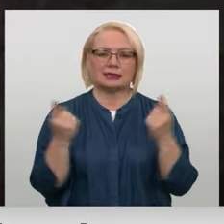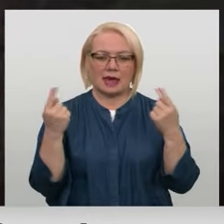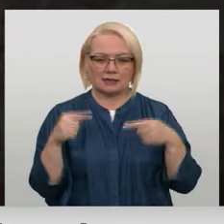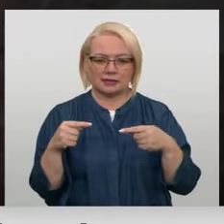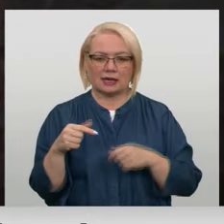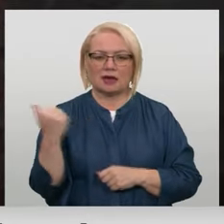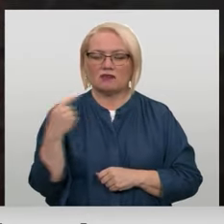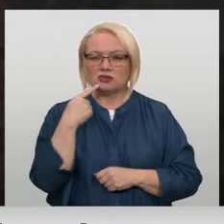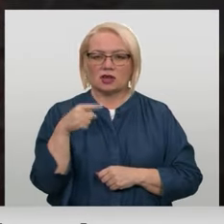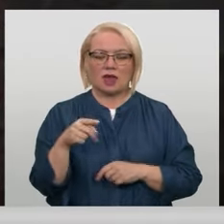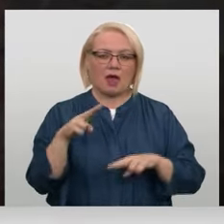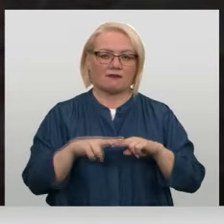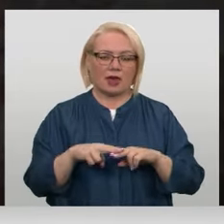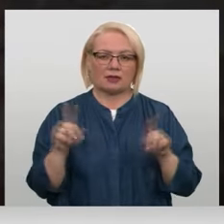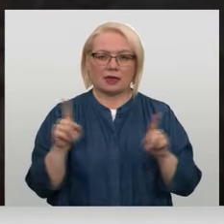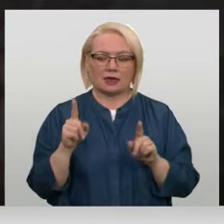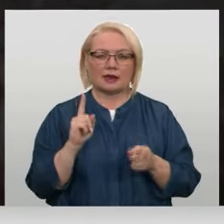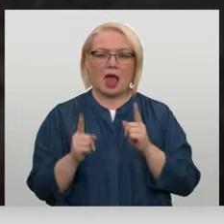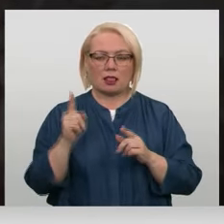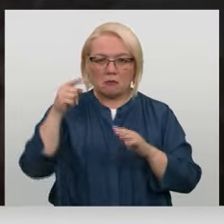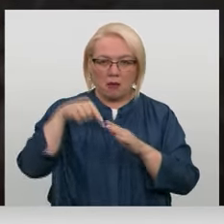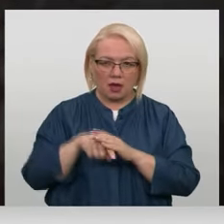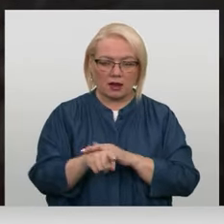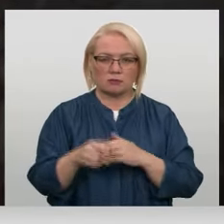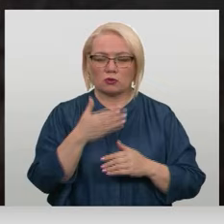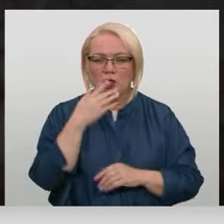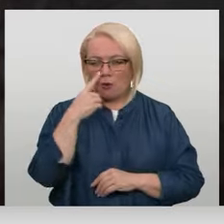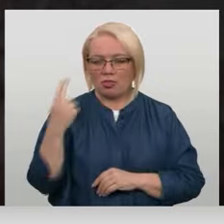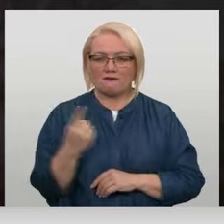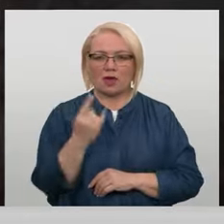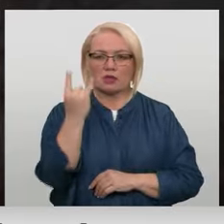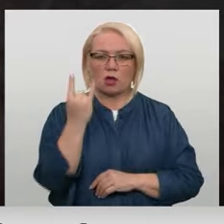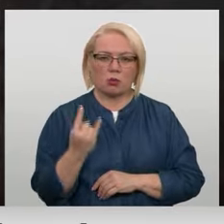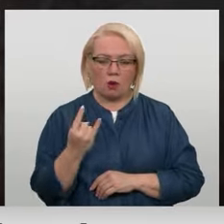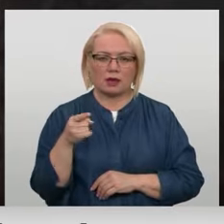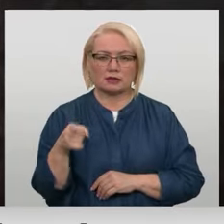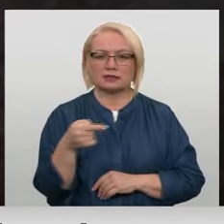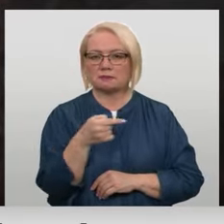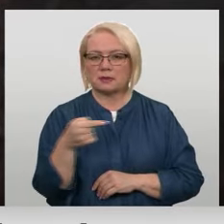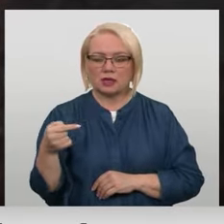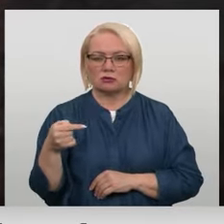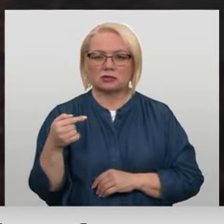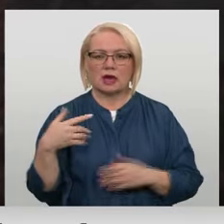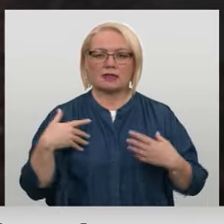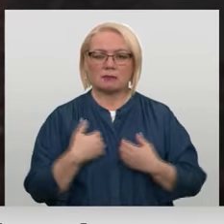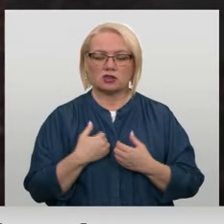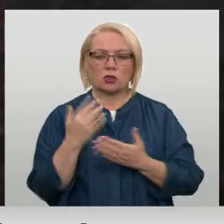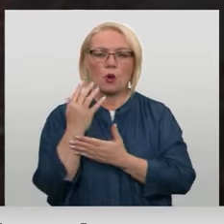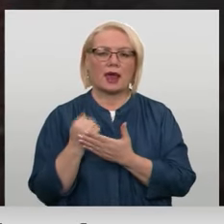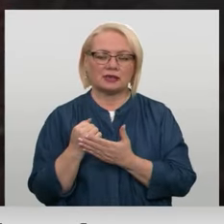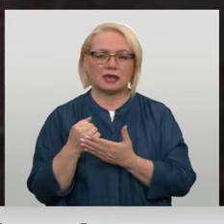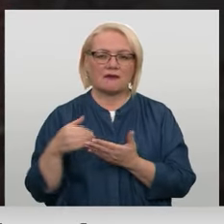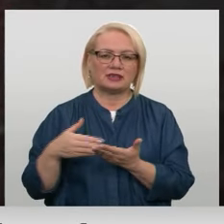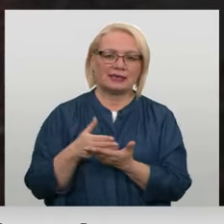vieta pirmkārt ir reāls pagrabs, kur nav neviena loga. Tas mīnus ir tas, ka diemžēl šobrīd no rezerves izējas,